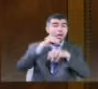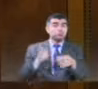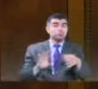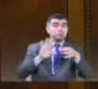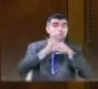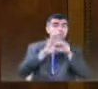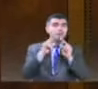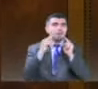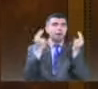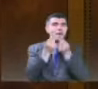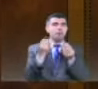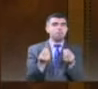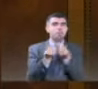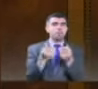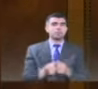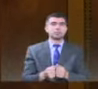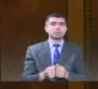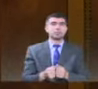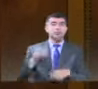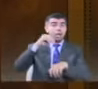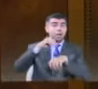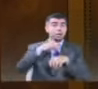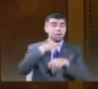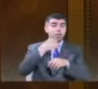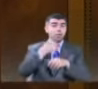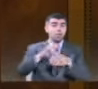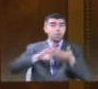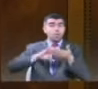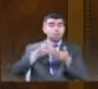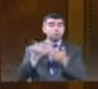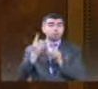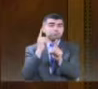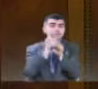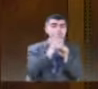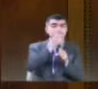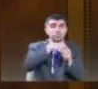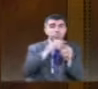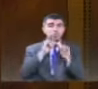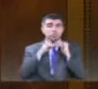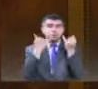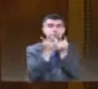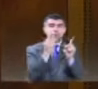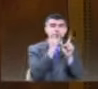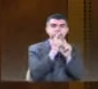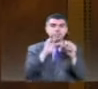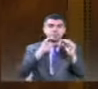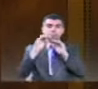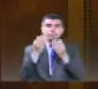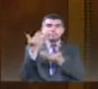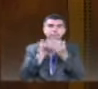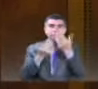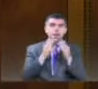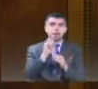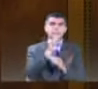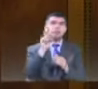المؤسسات الدولية. وتندرج هذه الشبكة من العلاقات في إطار المبادرات وسياسة التعاون التي يقودها